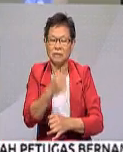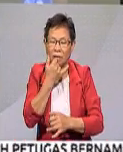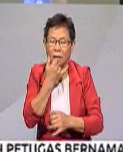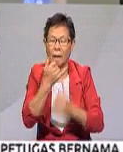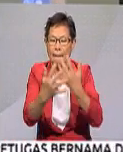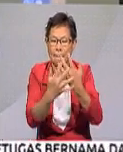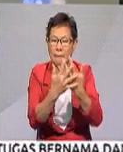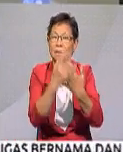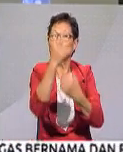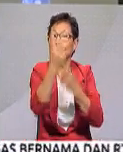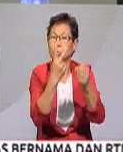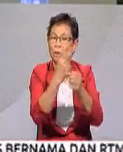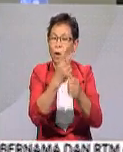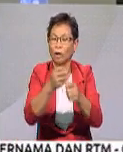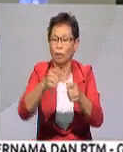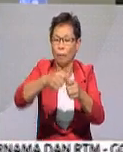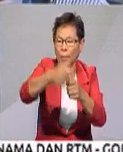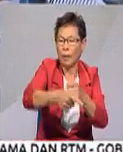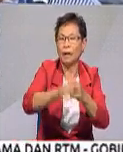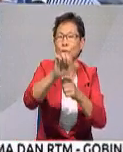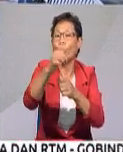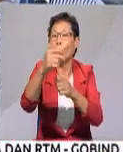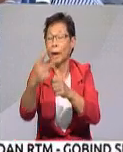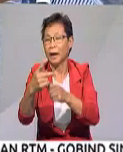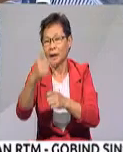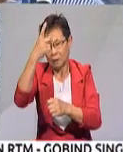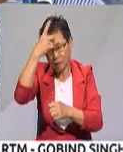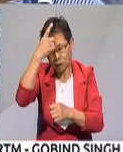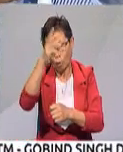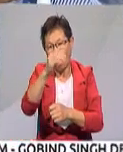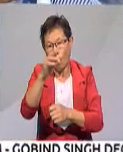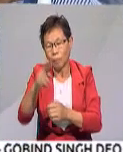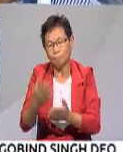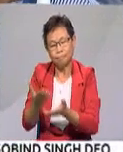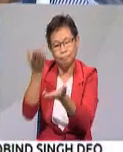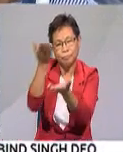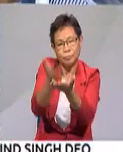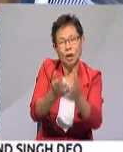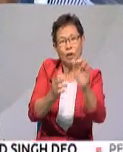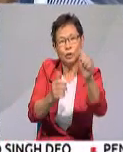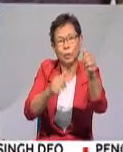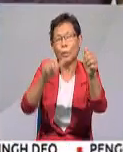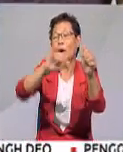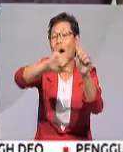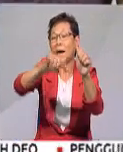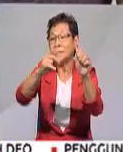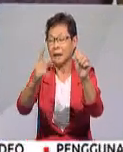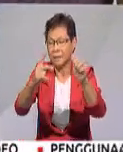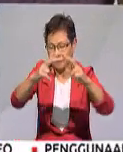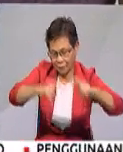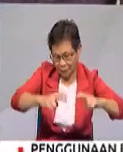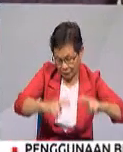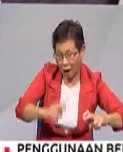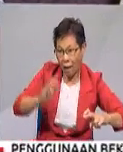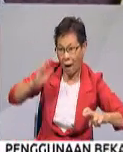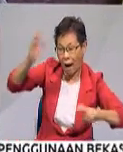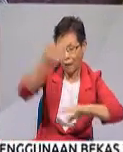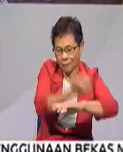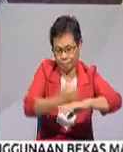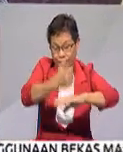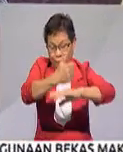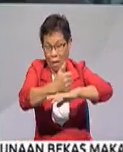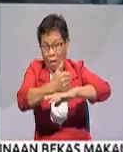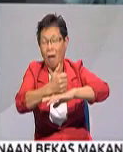tahun atau denda RM10,000. Dato' Omar turut mencadangkan agar 10 ahli jawatan kuasa siasatan yang bakal ditubuhkan